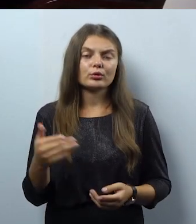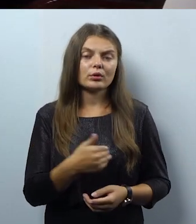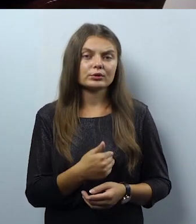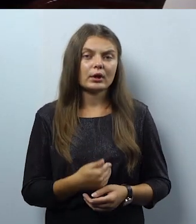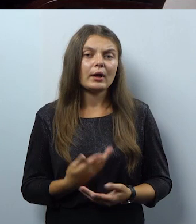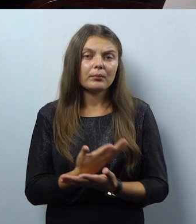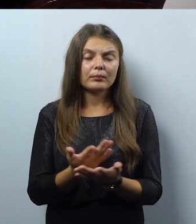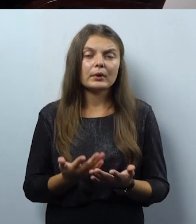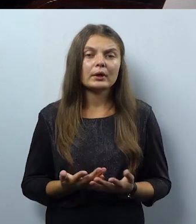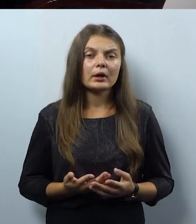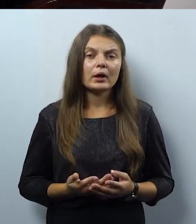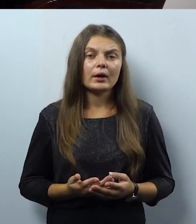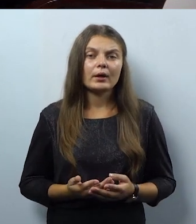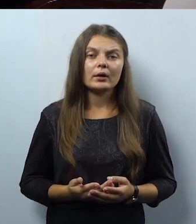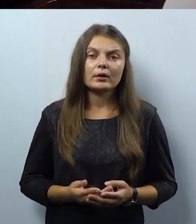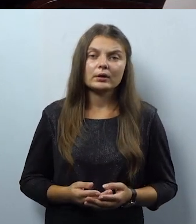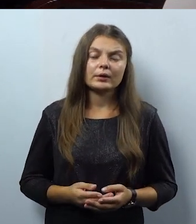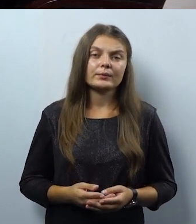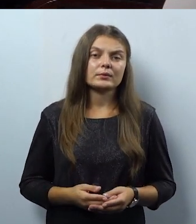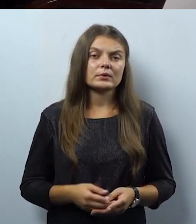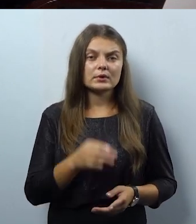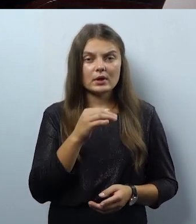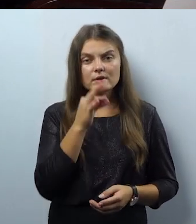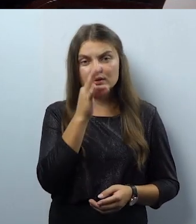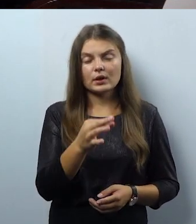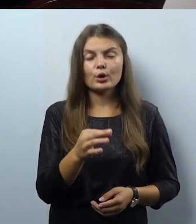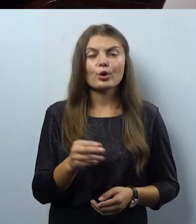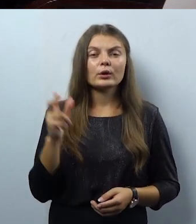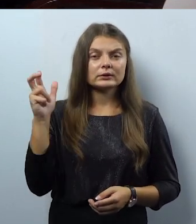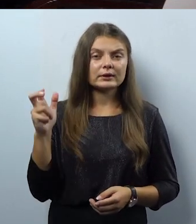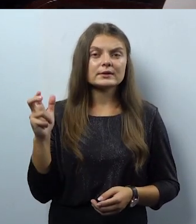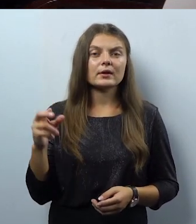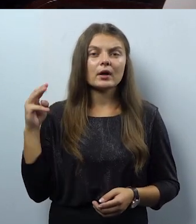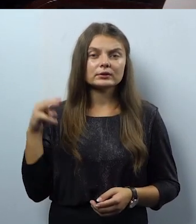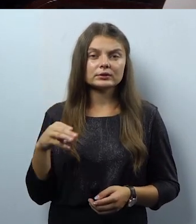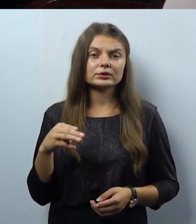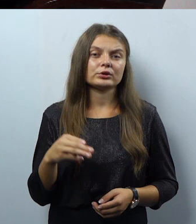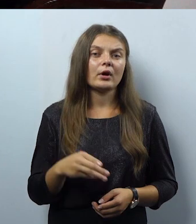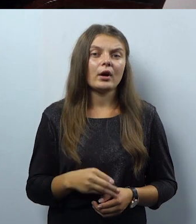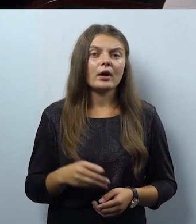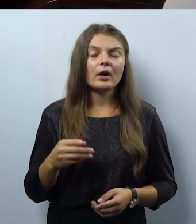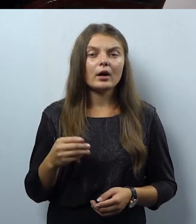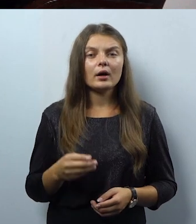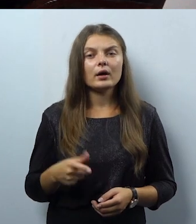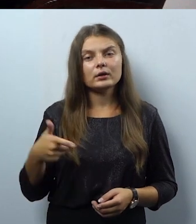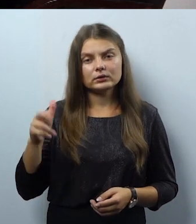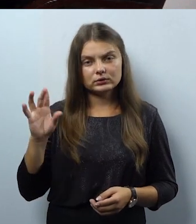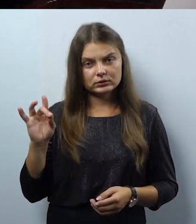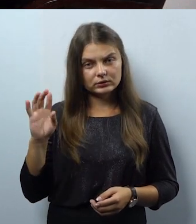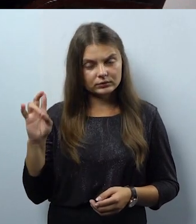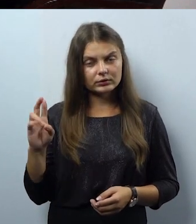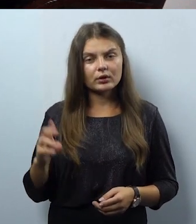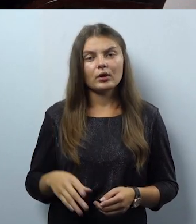Ми порахували, що це 300 тисяч гривень, вони вкладаються в ці умови. Ну і було так зроблено у нас, що цих